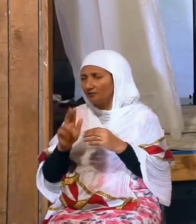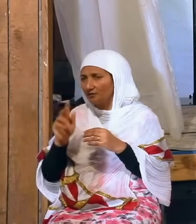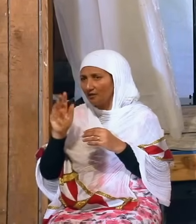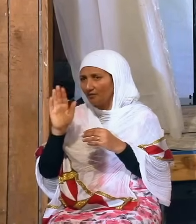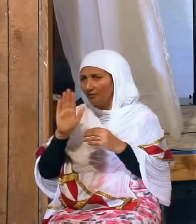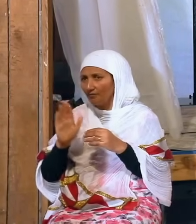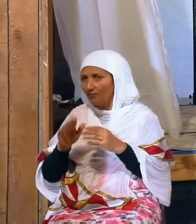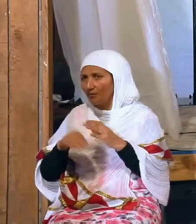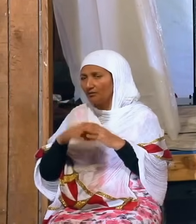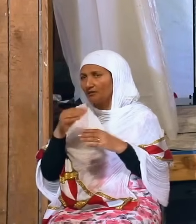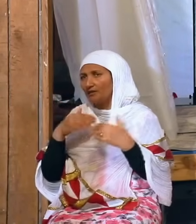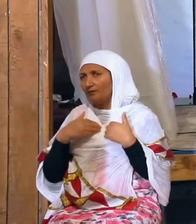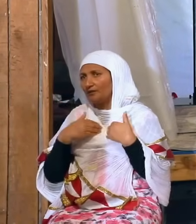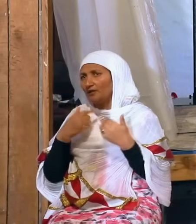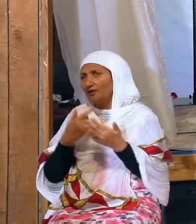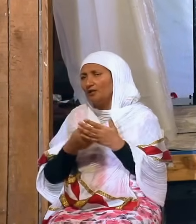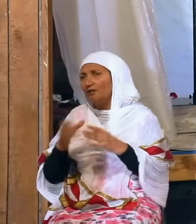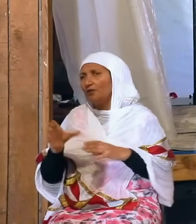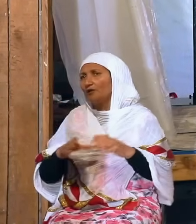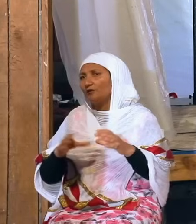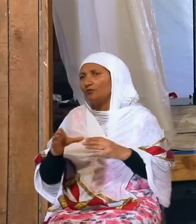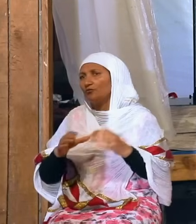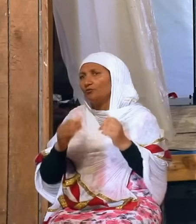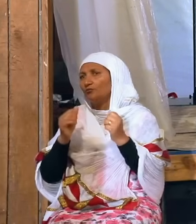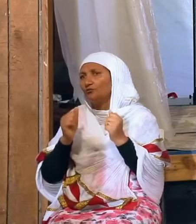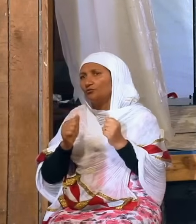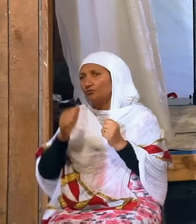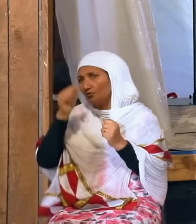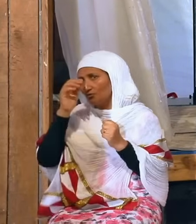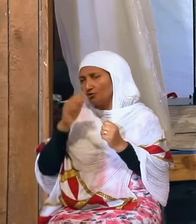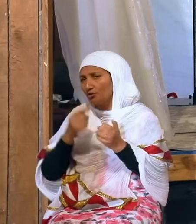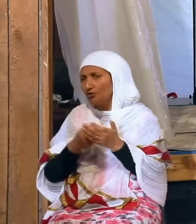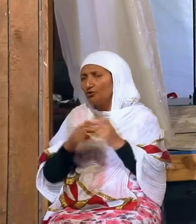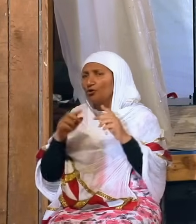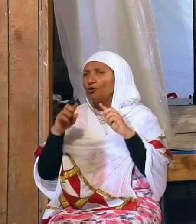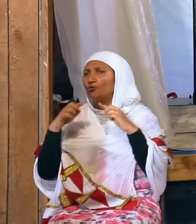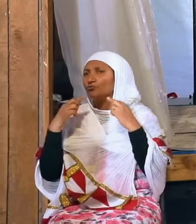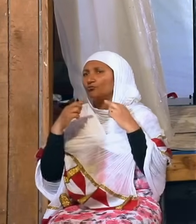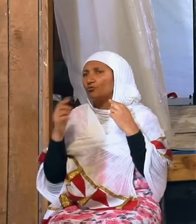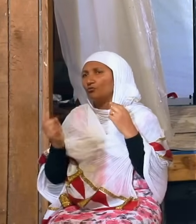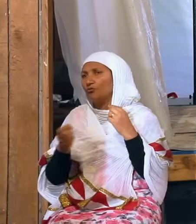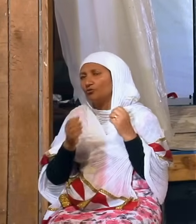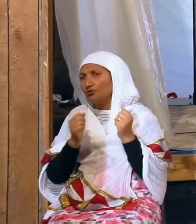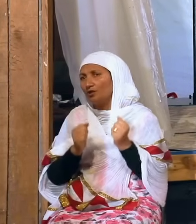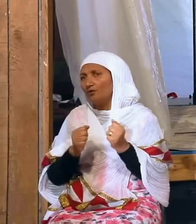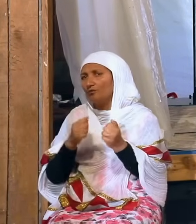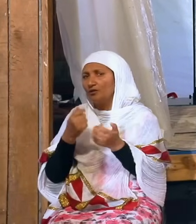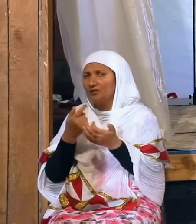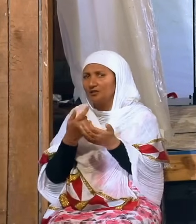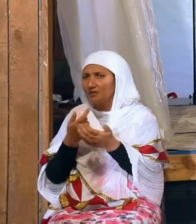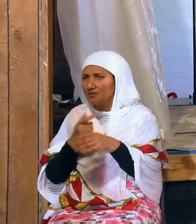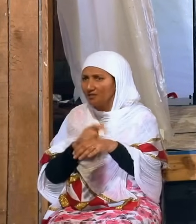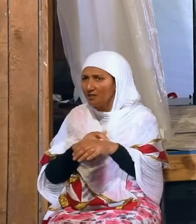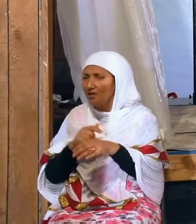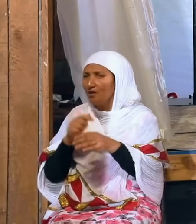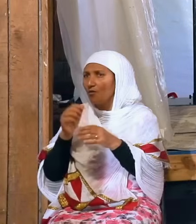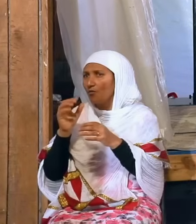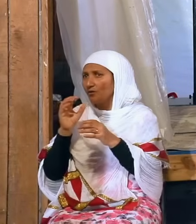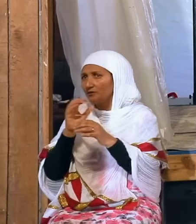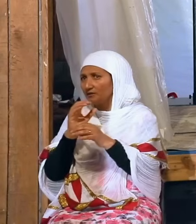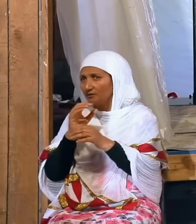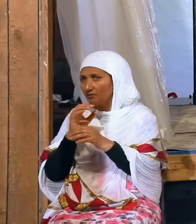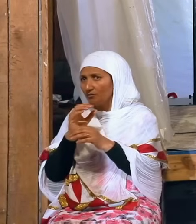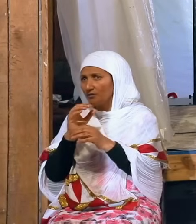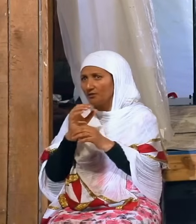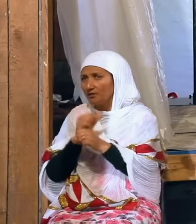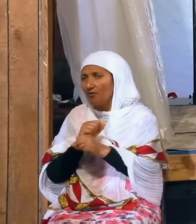ካላችሁ ይሄን ሊያደርግላችሁ የሚችሉ ሰዎች መፍጠር ነው። እነዚህ ቄሶቹ ሊሆኑ ይችላሉ መምህራን ሊሆኑ ይችላሉ። ጊዜው ወስደው መሰልጠና ማወቅ አለባቸው። ያለ ዕውቀት